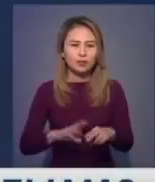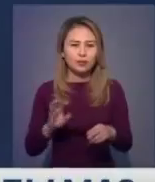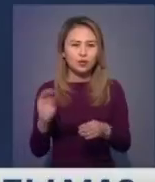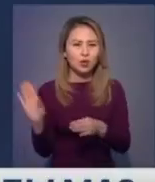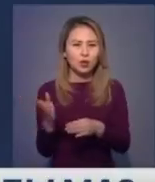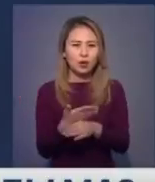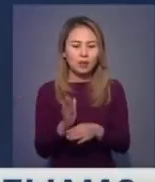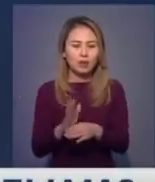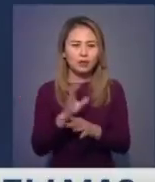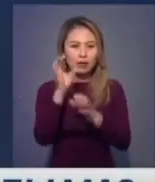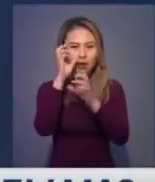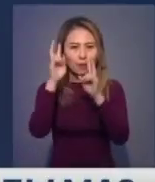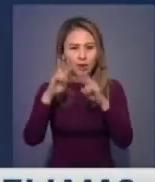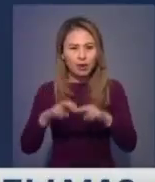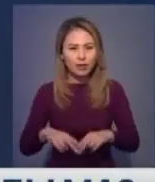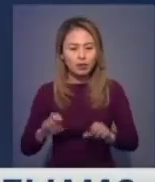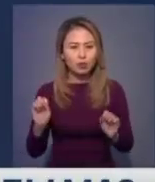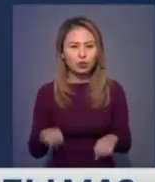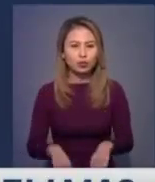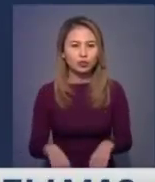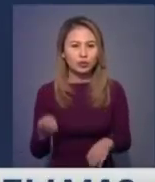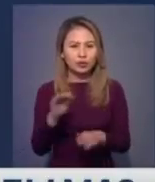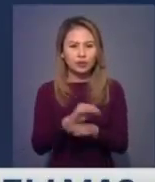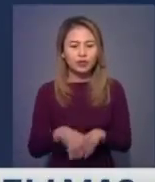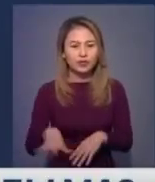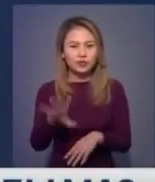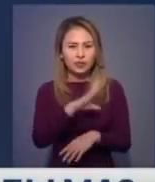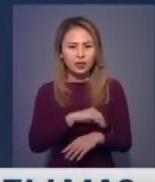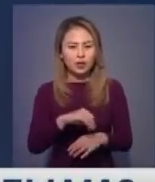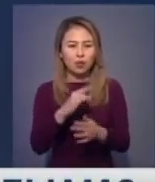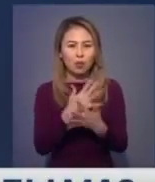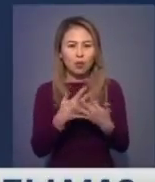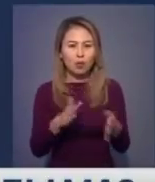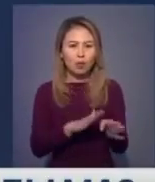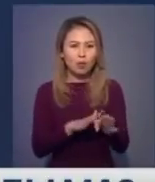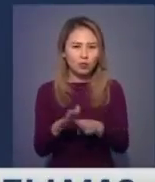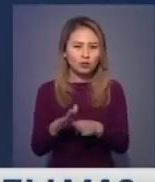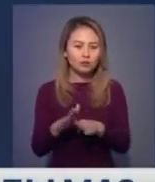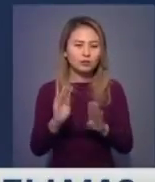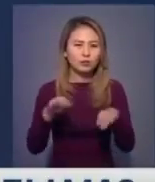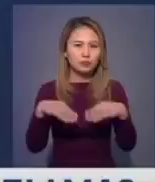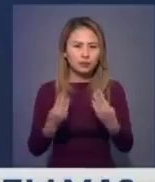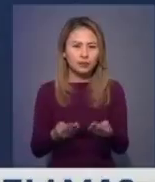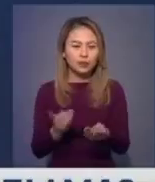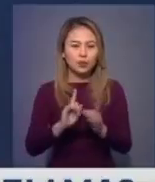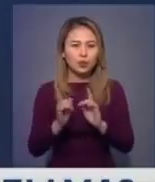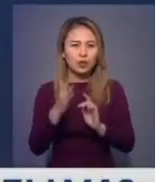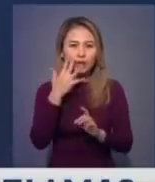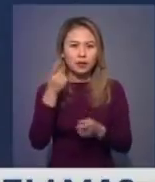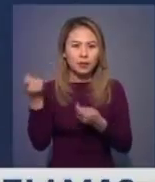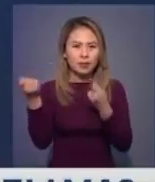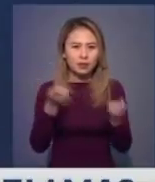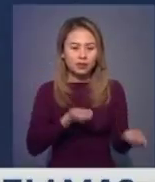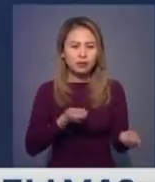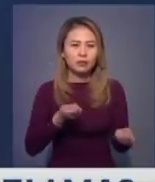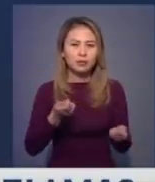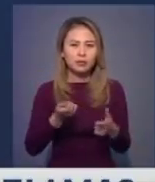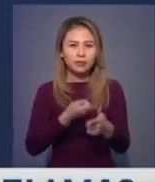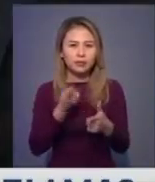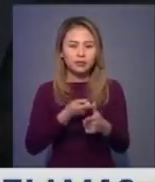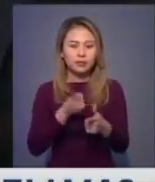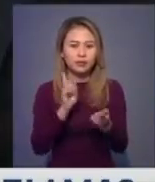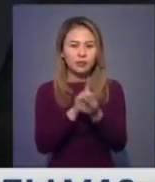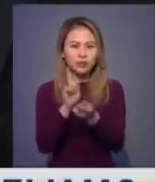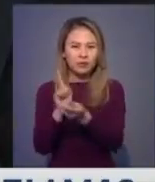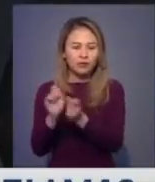қандай лабораториялық тексерістен өтулер қажет, соның бәрінен біз ақпарат толығымен береміз, және шетелден келетін сатып алушылармен